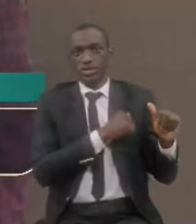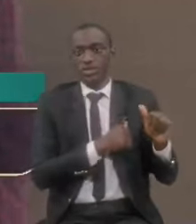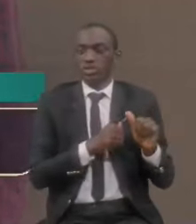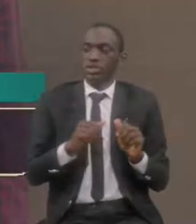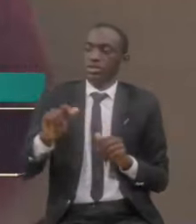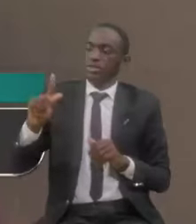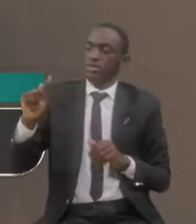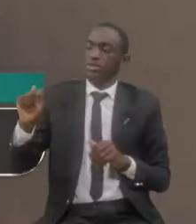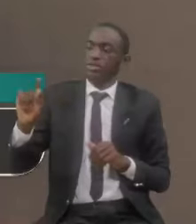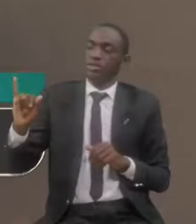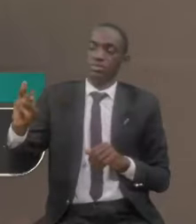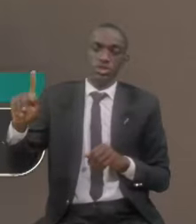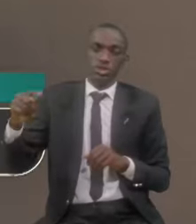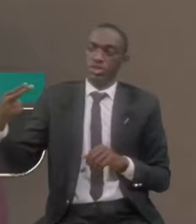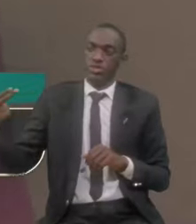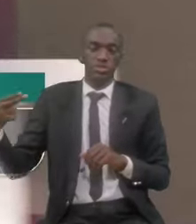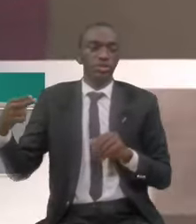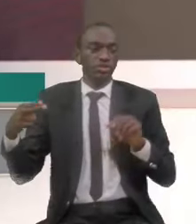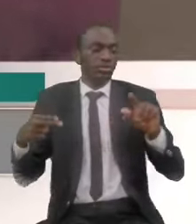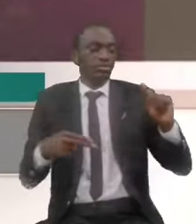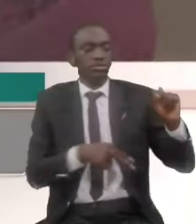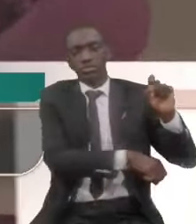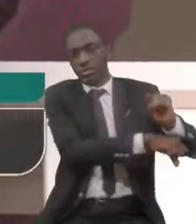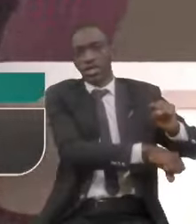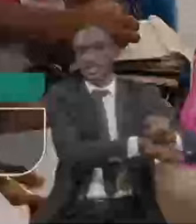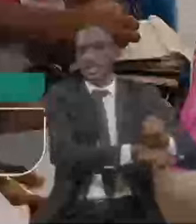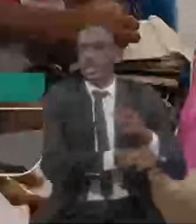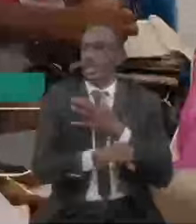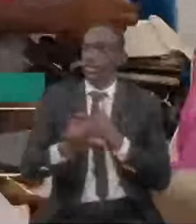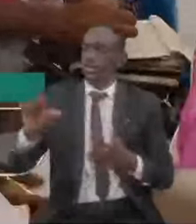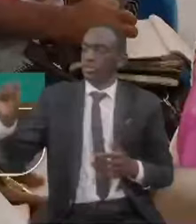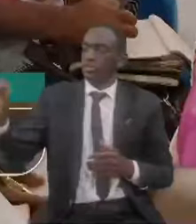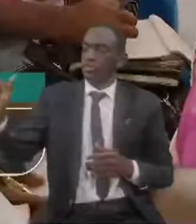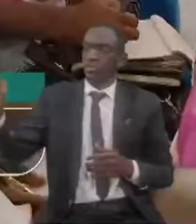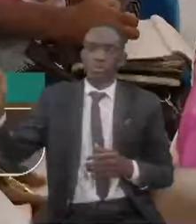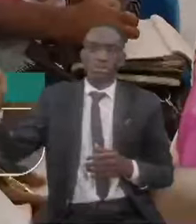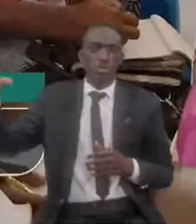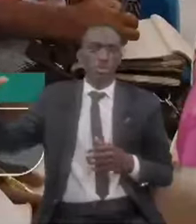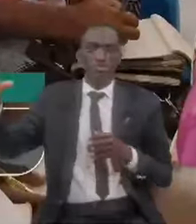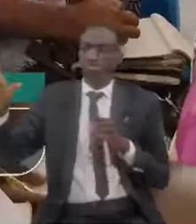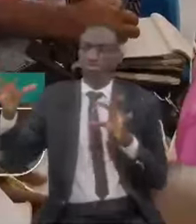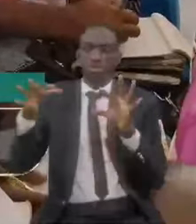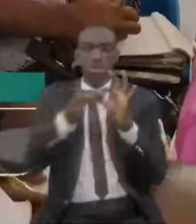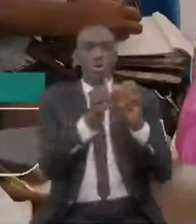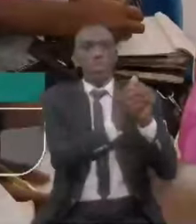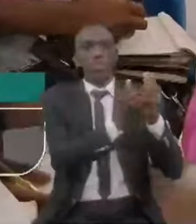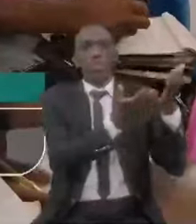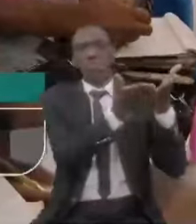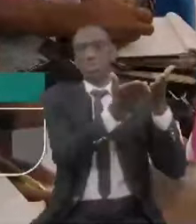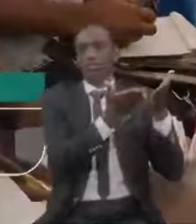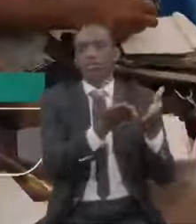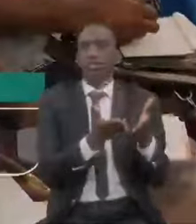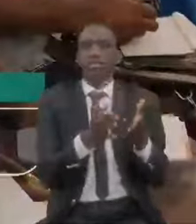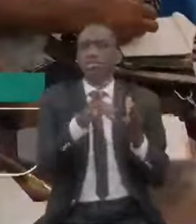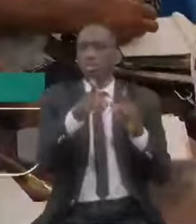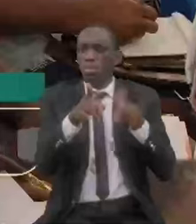son service. Vous voyez, vous devez toujours voir l'objectif dans ce que vous cherchez et ce